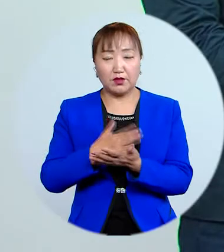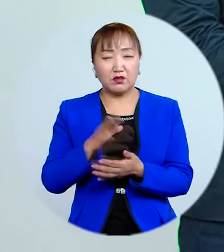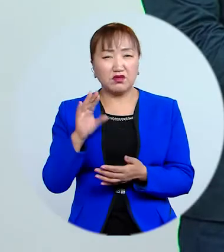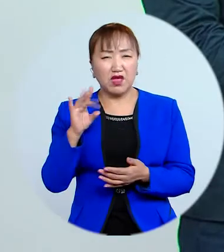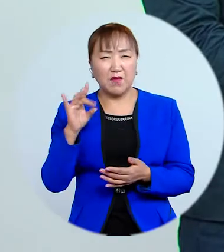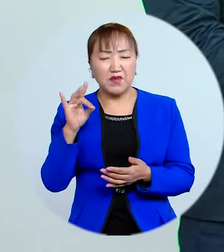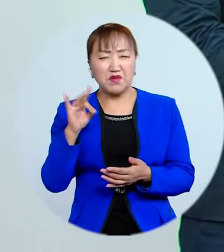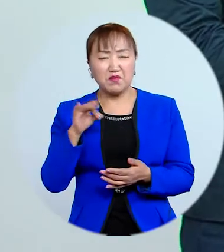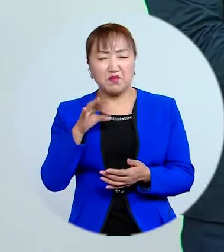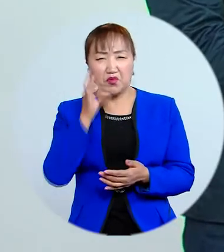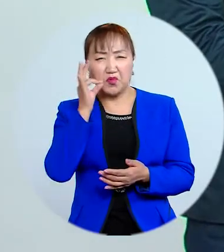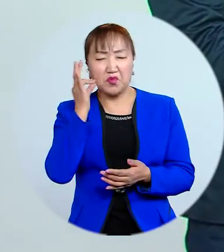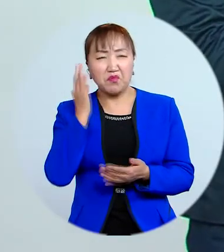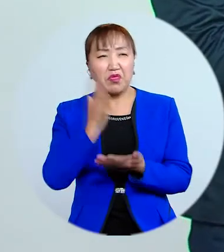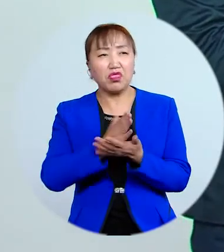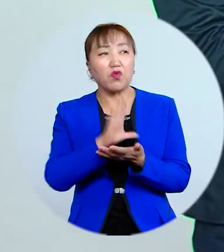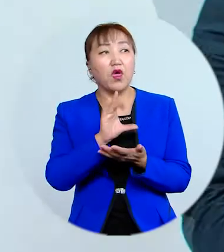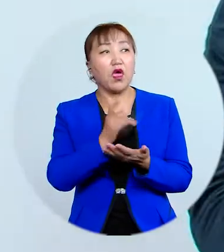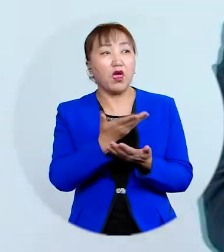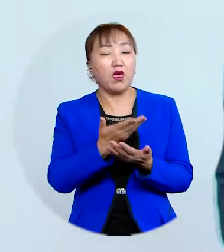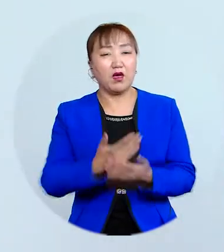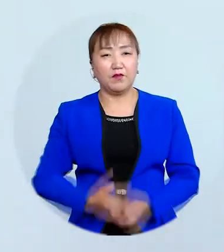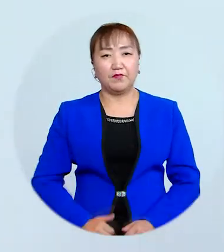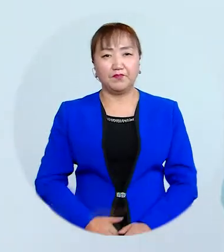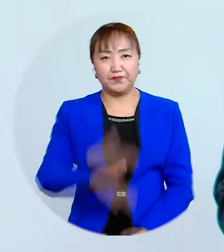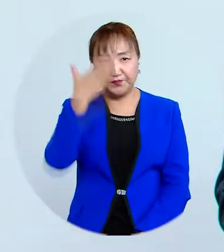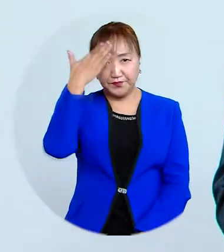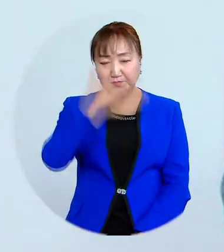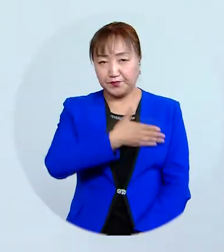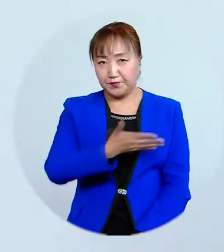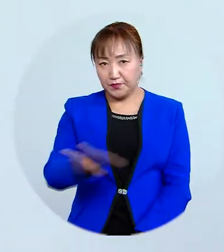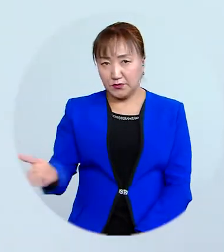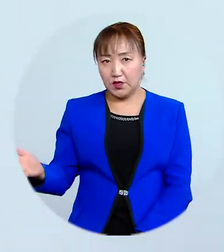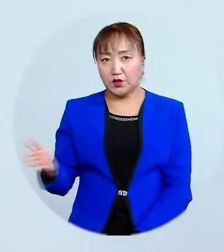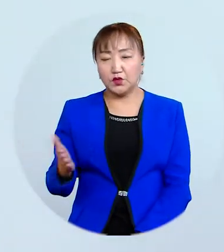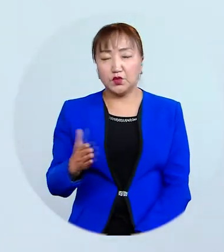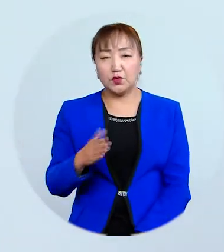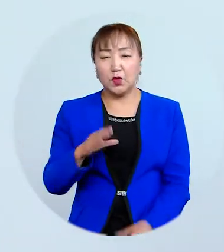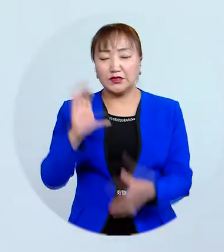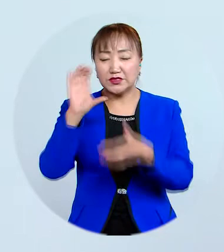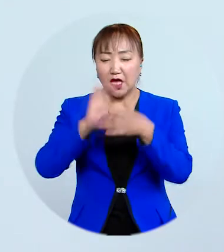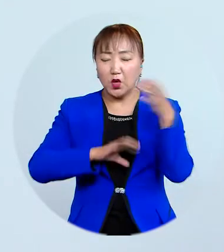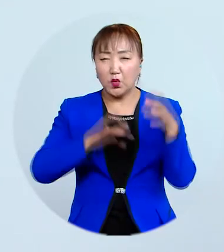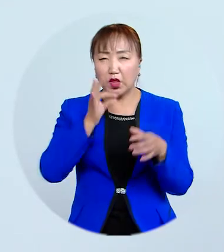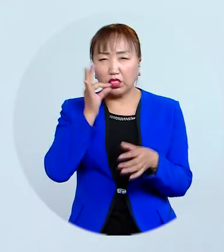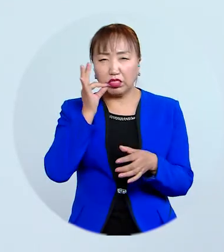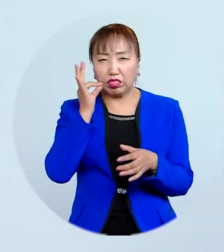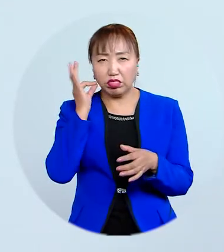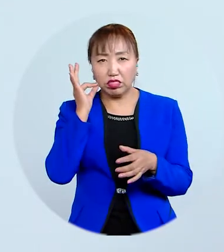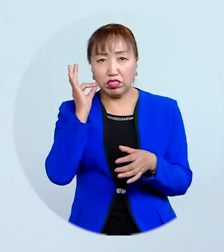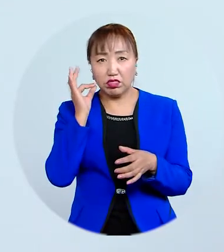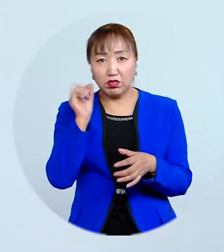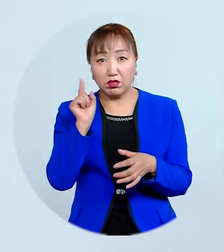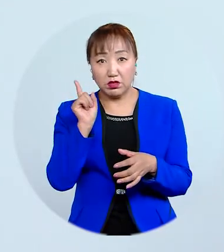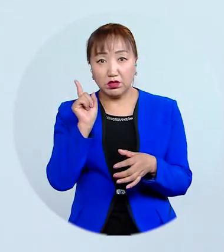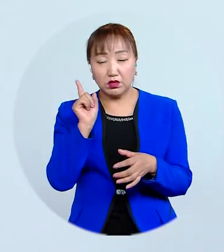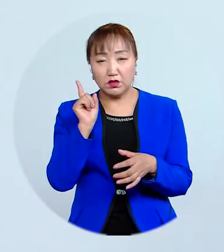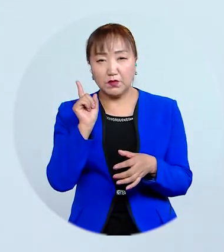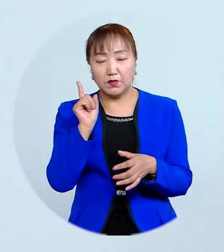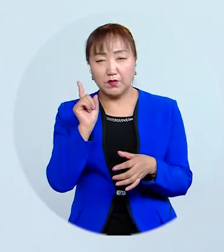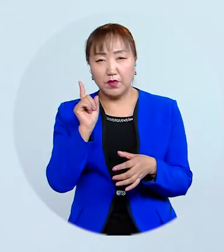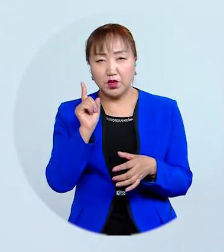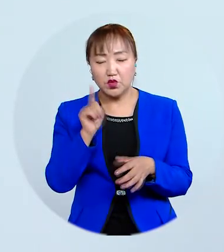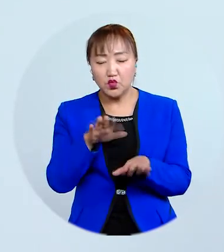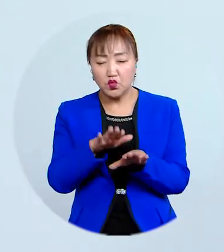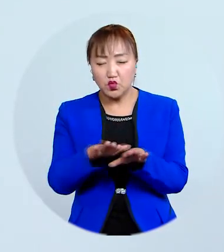луйварт иргэн өртдөг юм бэ? За сайн бацхан уу. Тэгэхээр ер нь бол энэ санхүүгийн луйвар гэдэг зүйл маань бол одоо 8